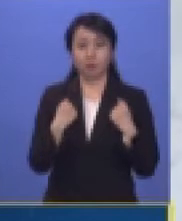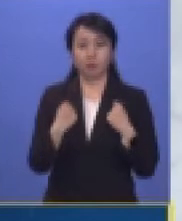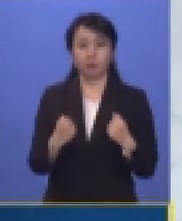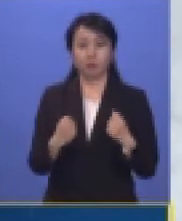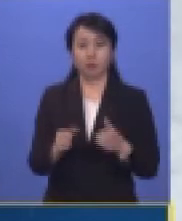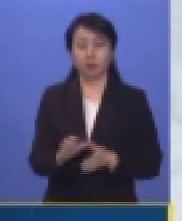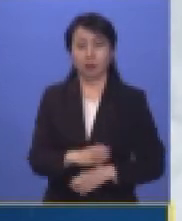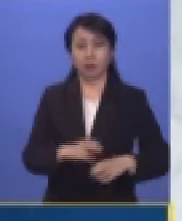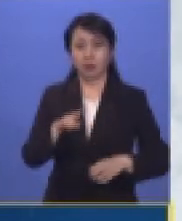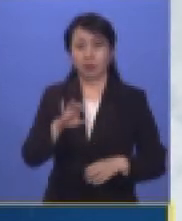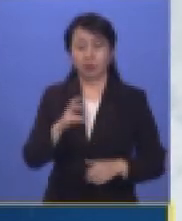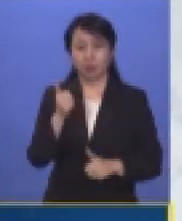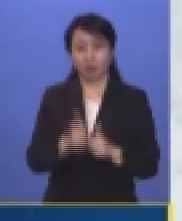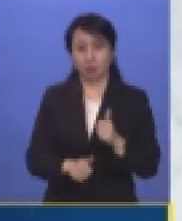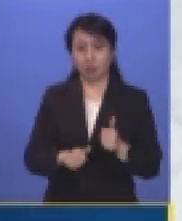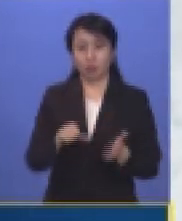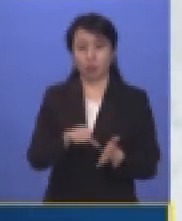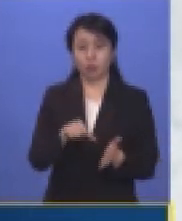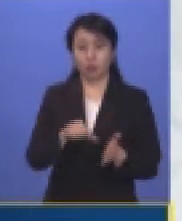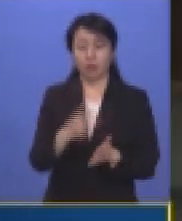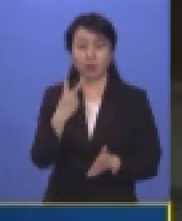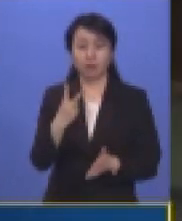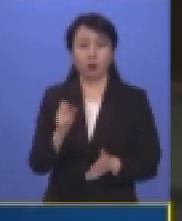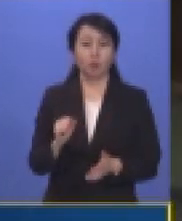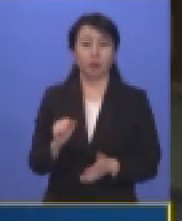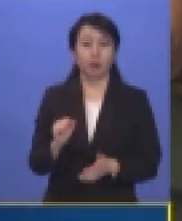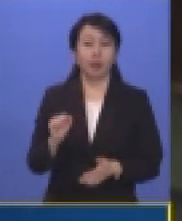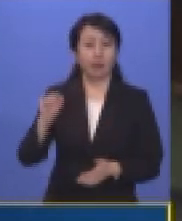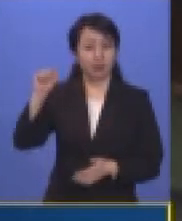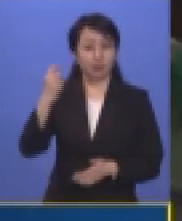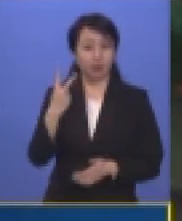физкультурно-спортивного общества «Динамо». Каждый участник выполнял два упражнения – толчок